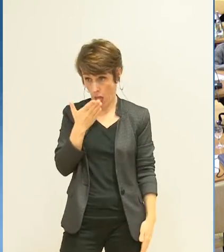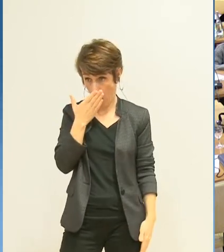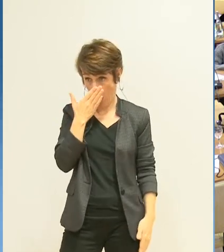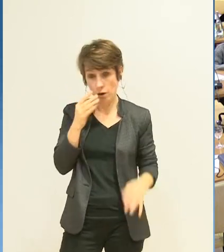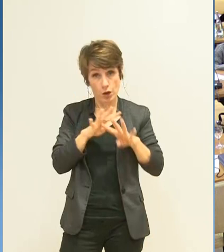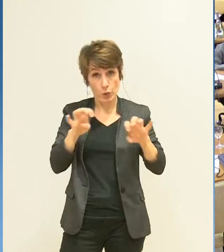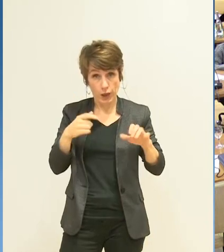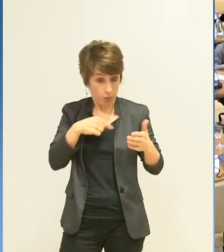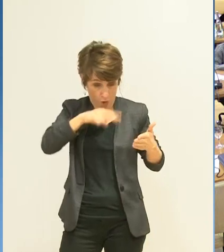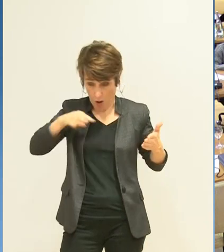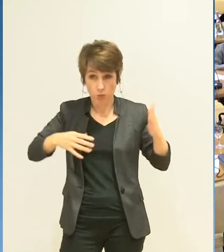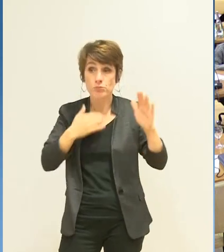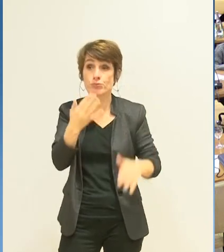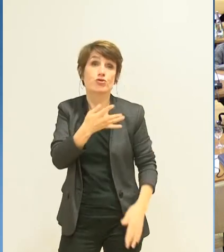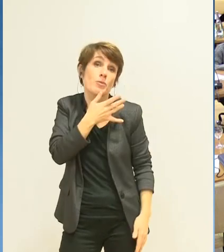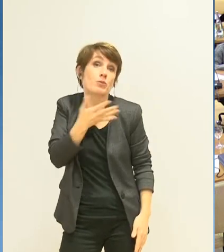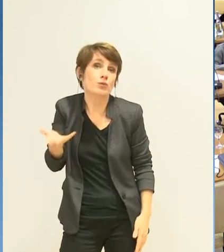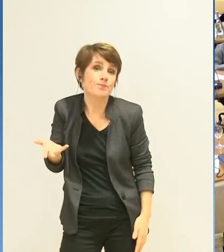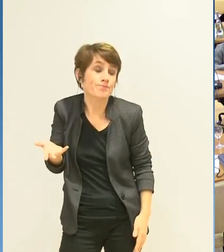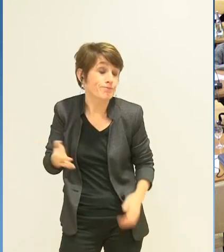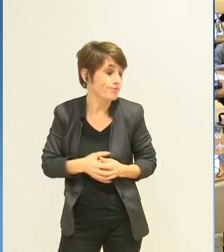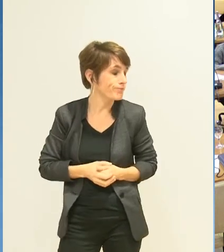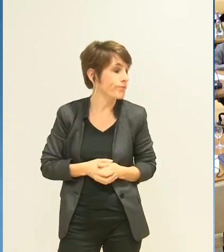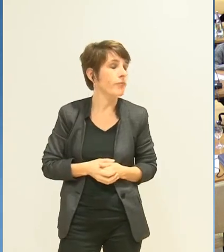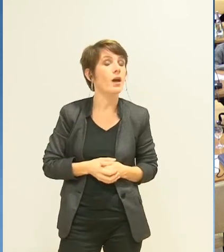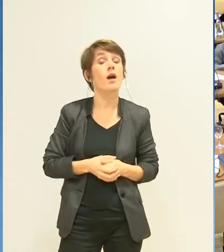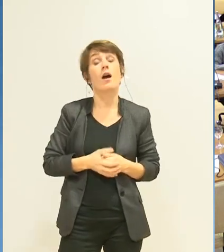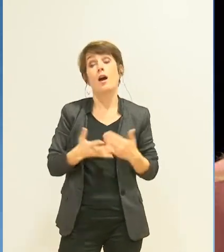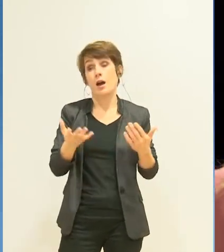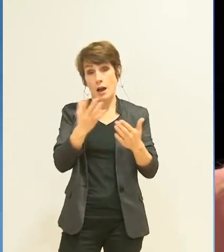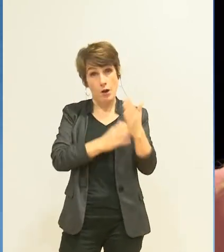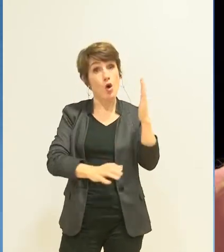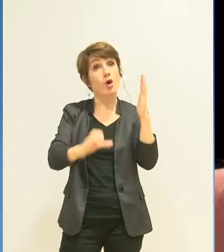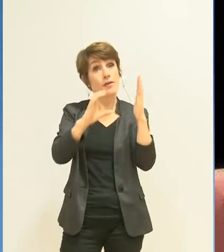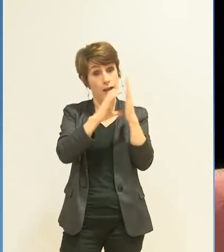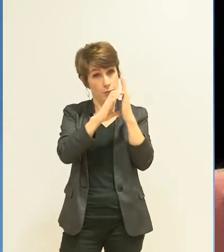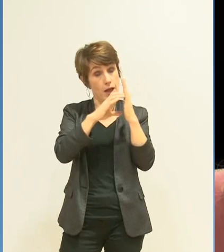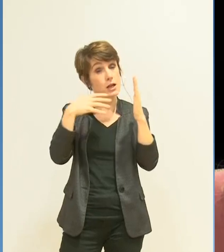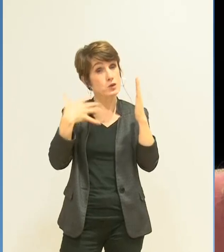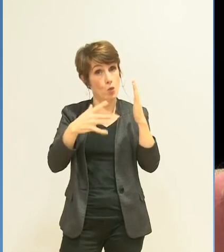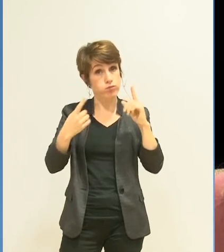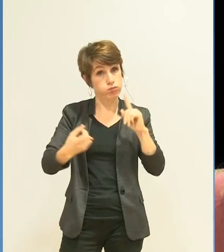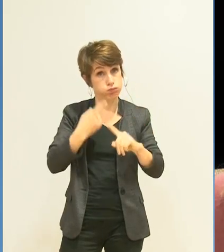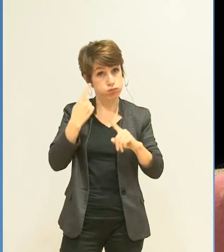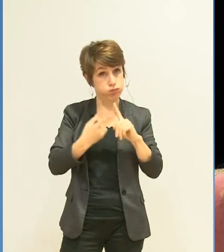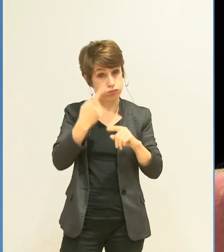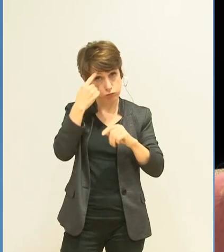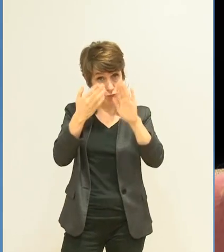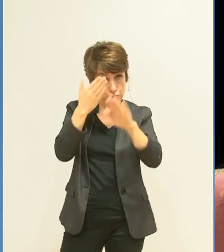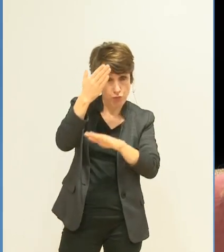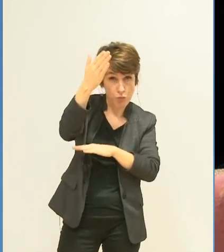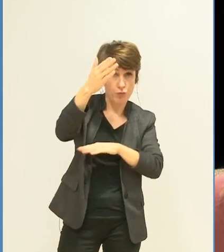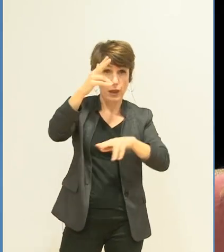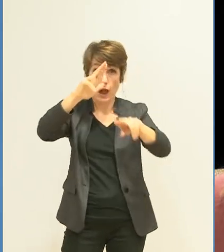week-end clairement aussi alors c'est une délibération évidemment qui est très importante elle définit les grandes lignes d'aménagement et de développement